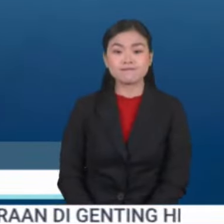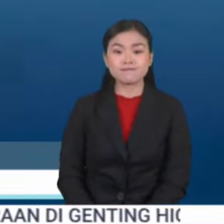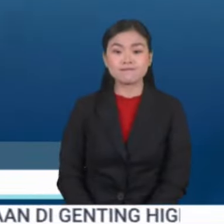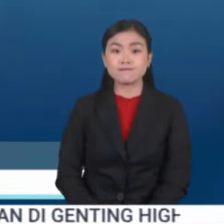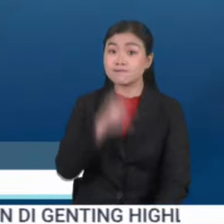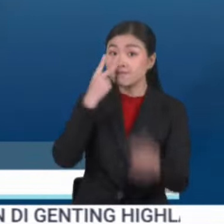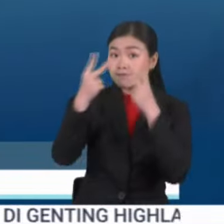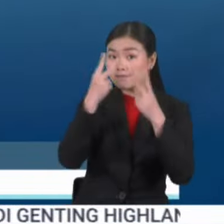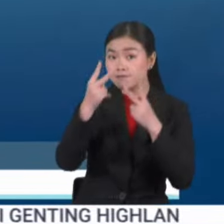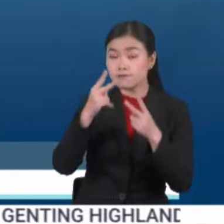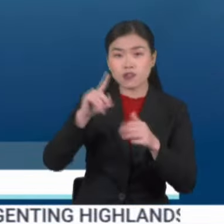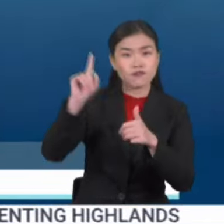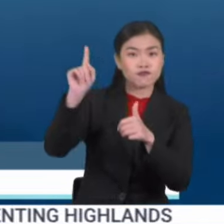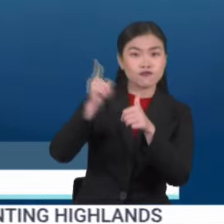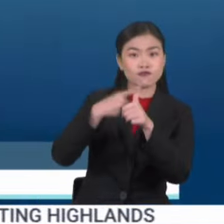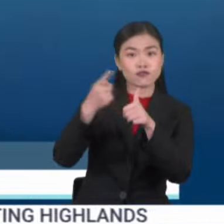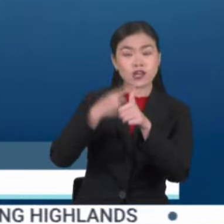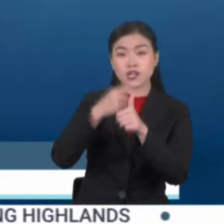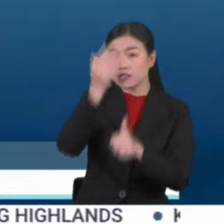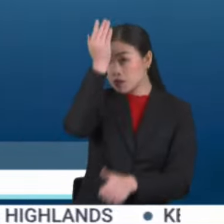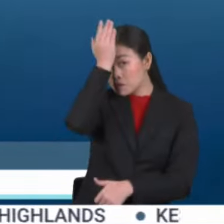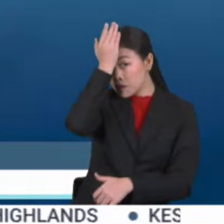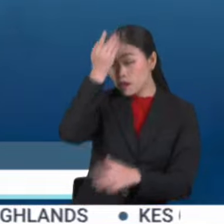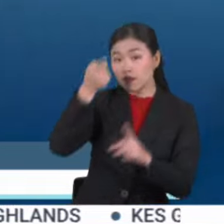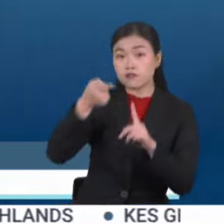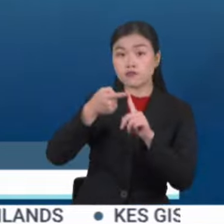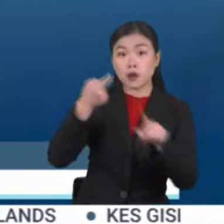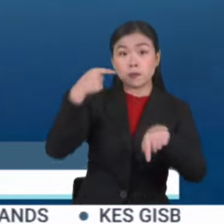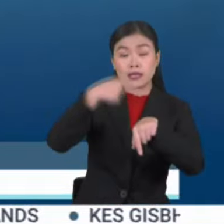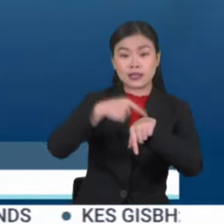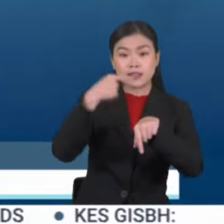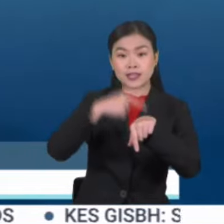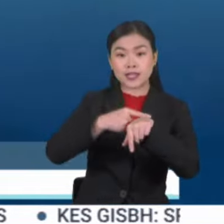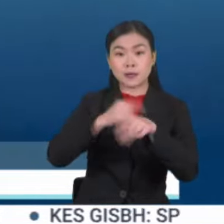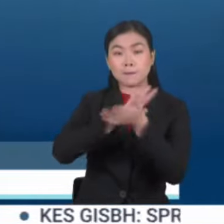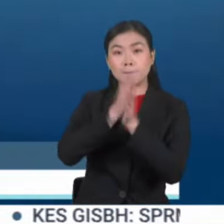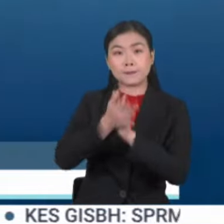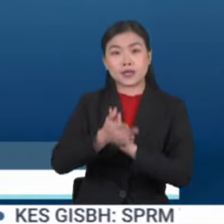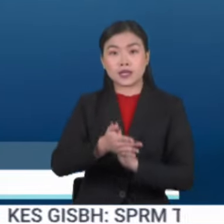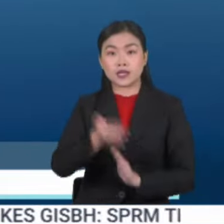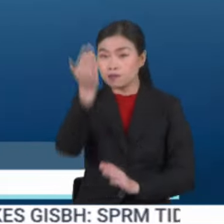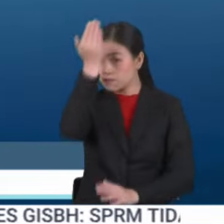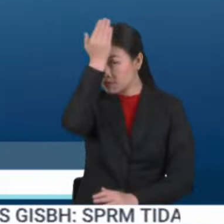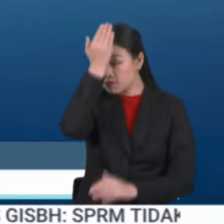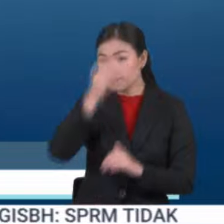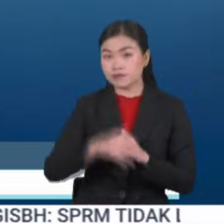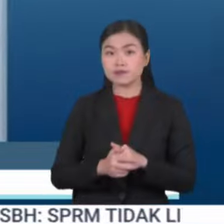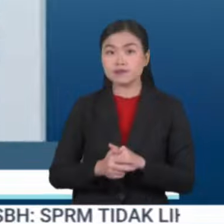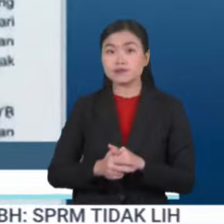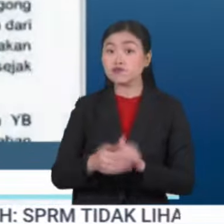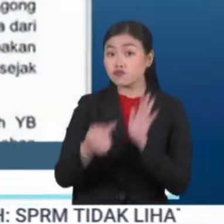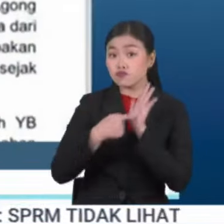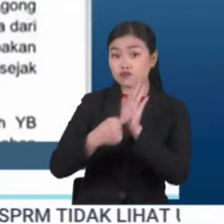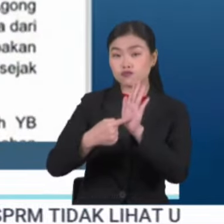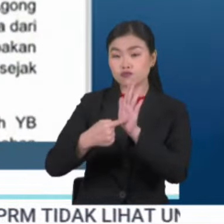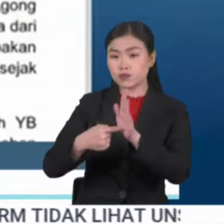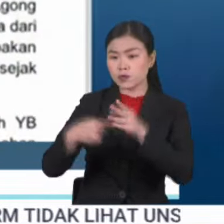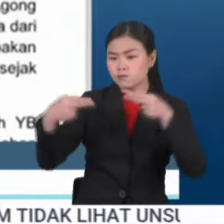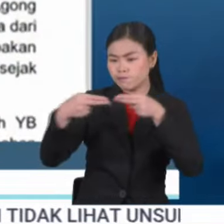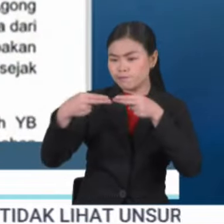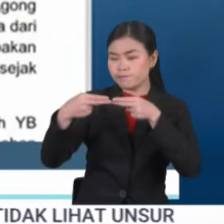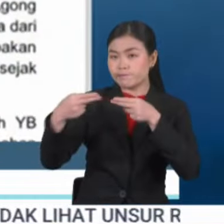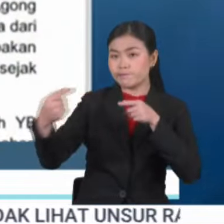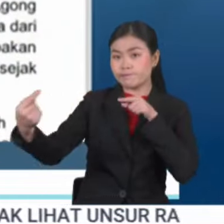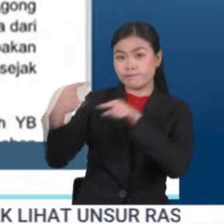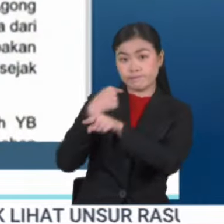Ini merupakan lawatan negara pertama Seri Paduka Baginda sejak menaiki tahta pada 31 Januari lalu. Ia mencerminkan keutuhan hubungan